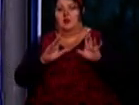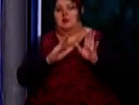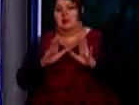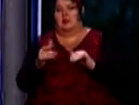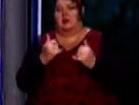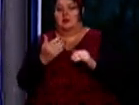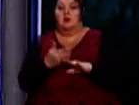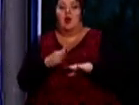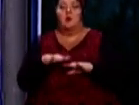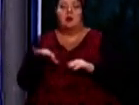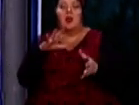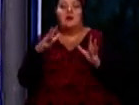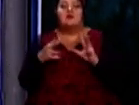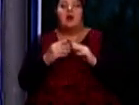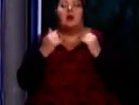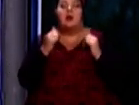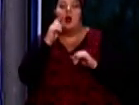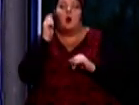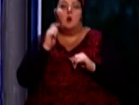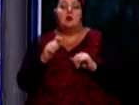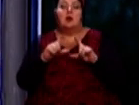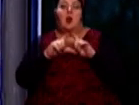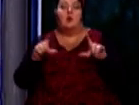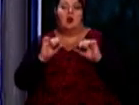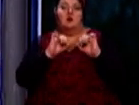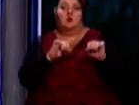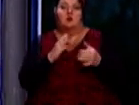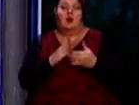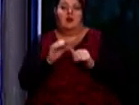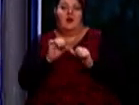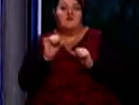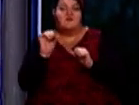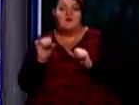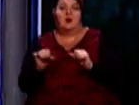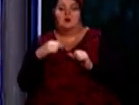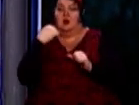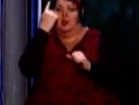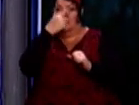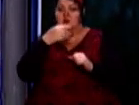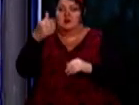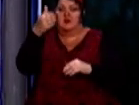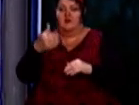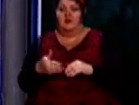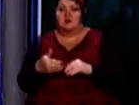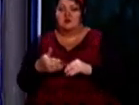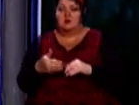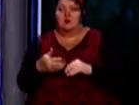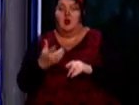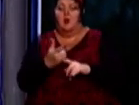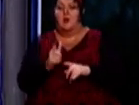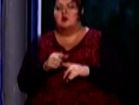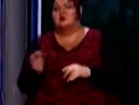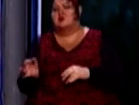для Полтави, а взагалі для України, об'єктом охорони є виключно лицевий фасад. Все, і більше нічого. Ні